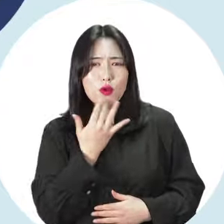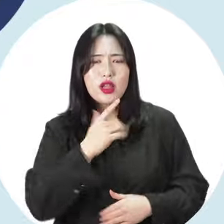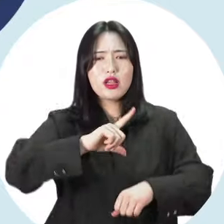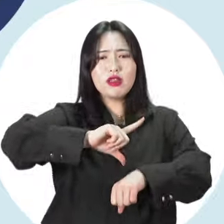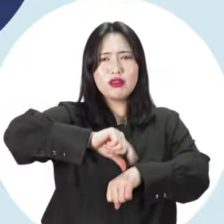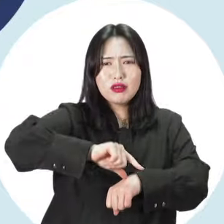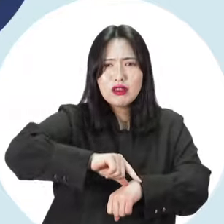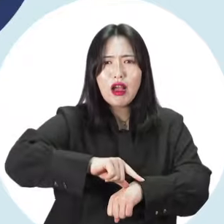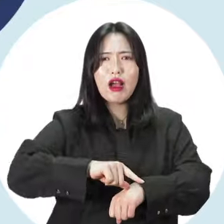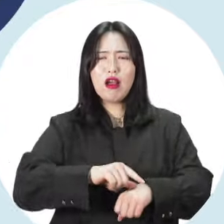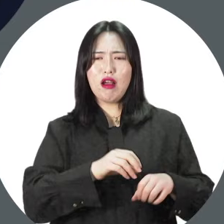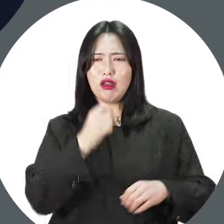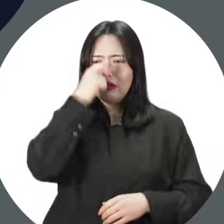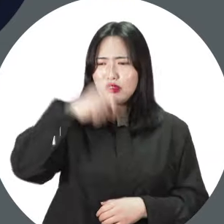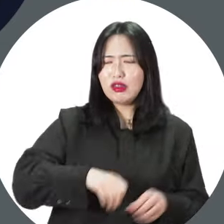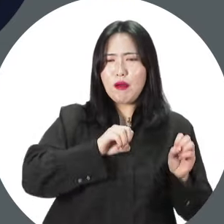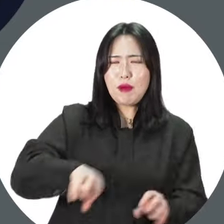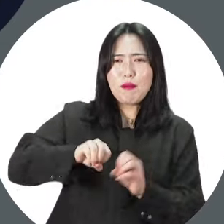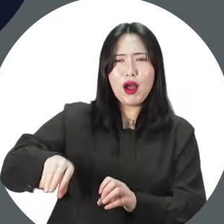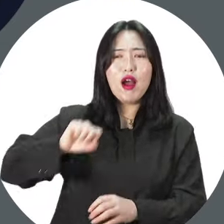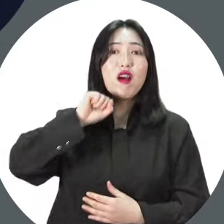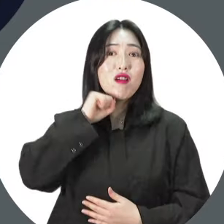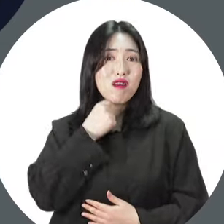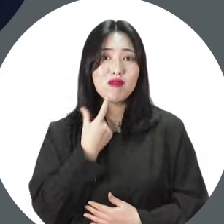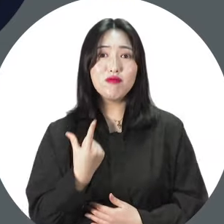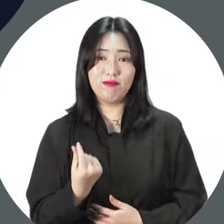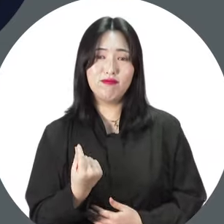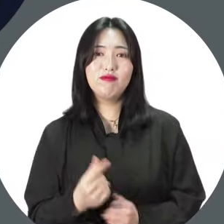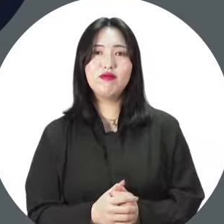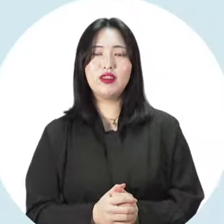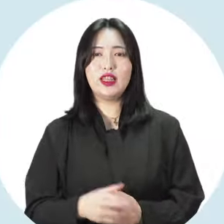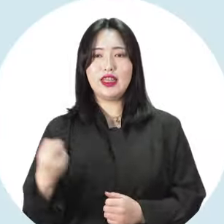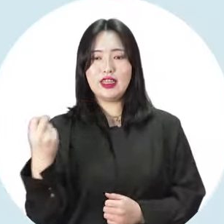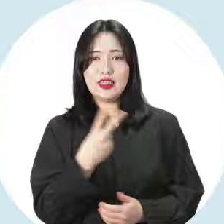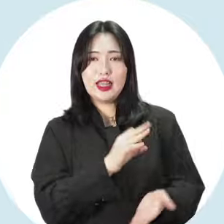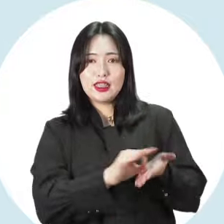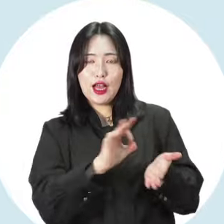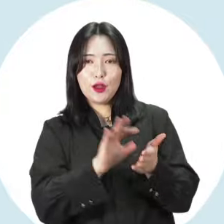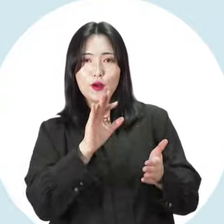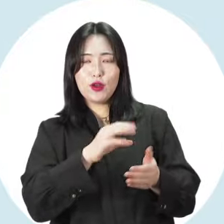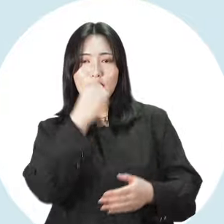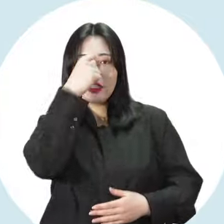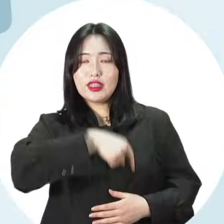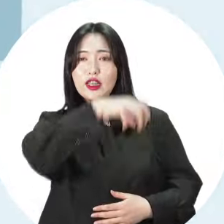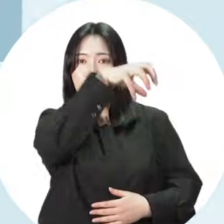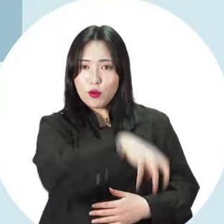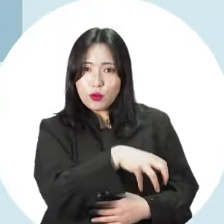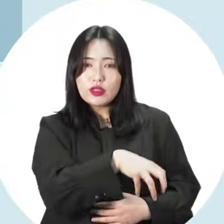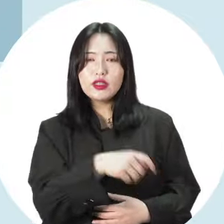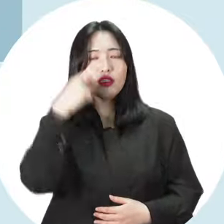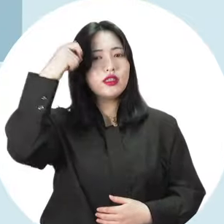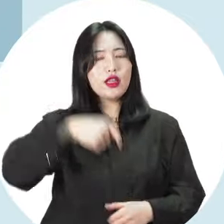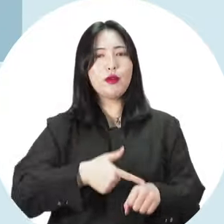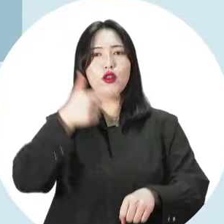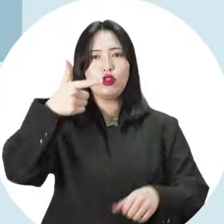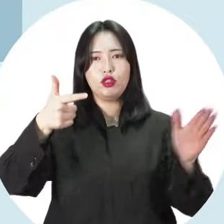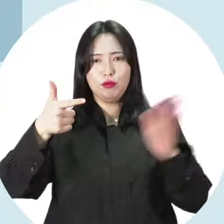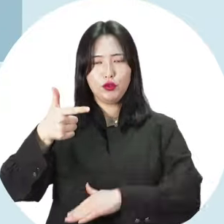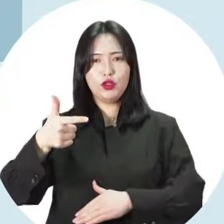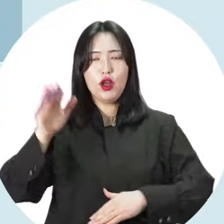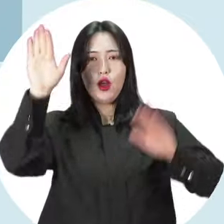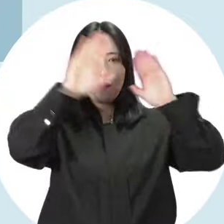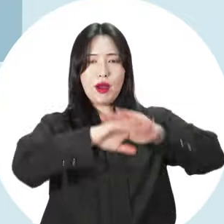요일별, 시간별 쓰레기 배출 어려우셨죠? 재활용 도움센터에서는 새벽